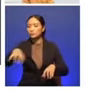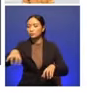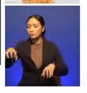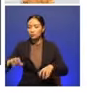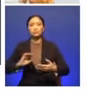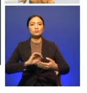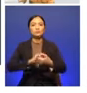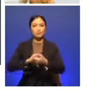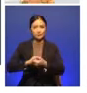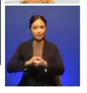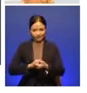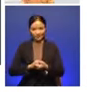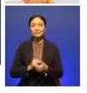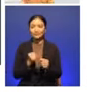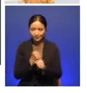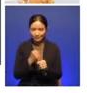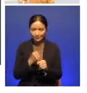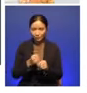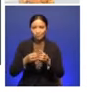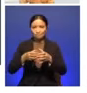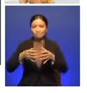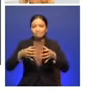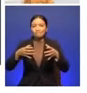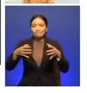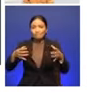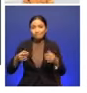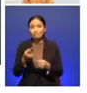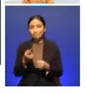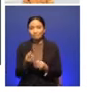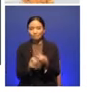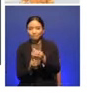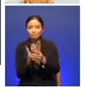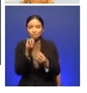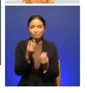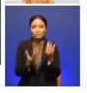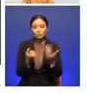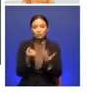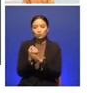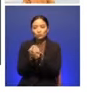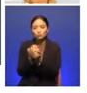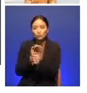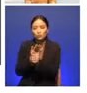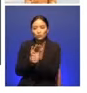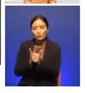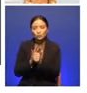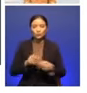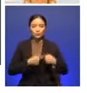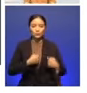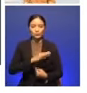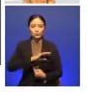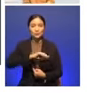งเนี่ยกำลังจะขยายสิ่งเหล่านี้นะครับแล้วก็เกิดสวนบำบัดเนี่ยนะครับเกิดขึ้นปรากฏว่าเหมือนตอนต้นเล